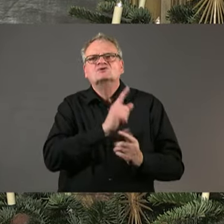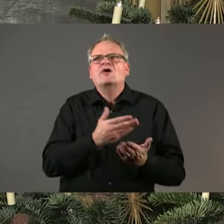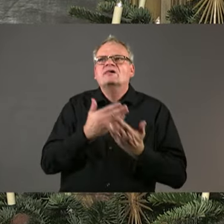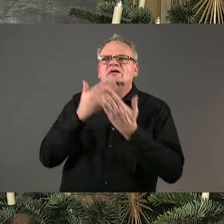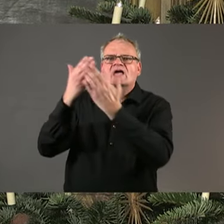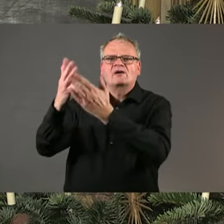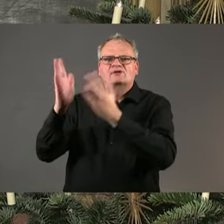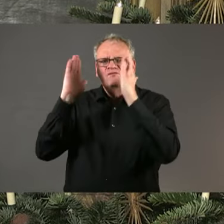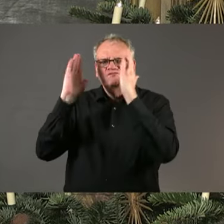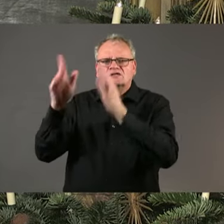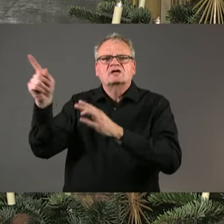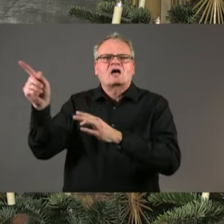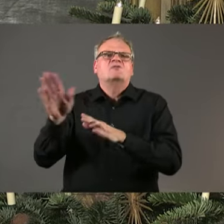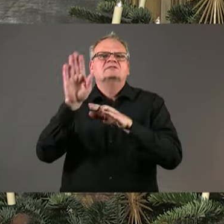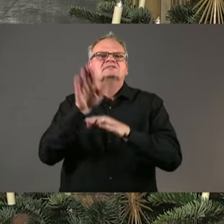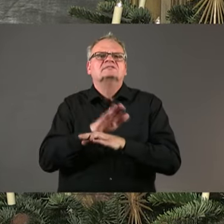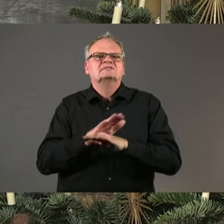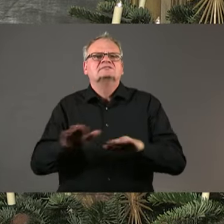und gesegnet werden.